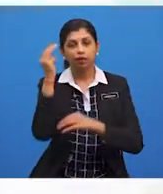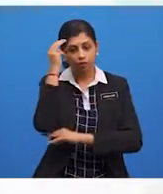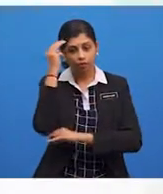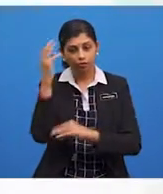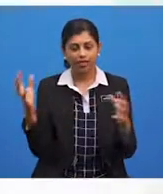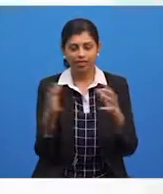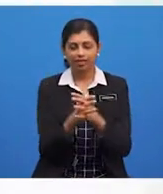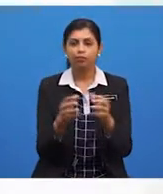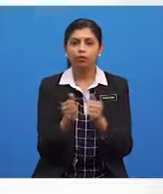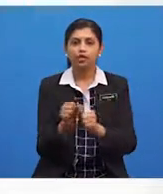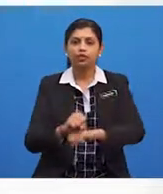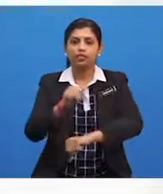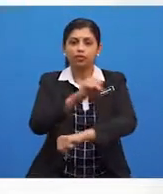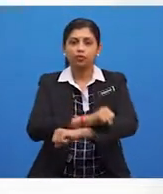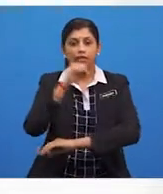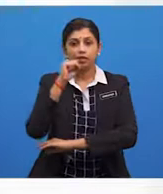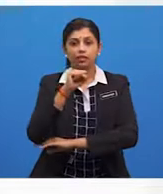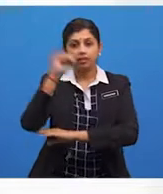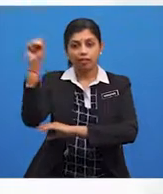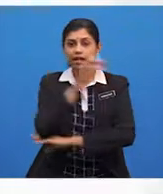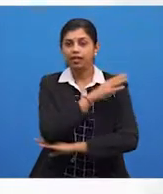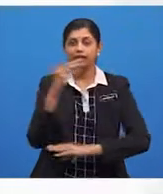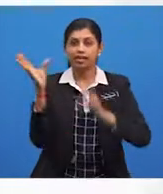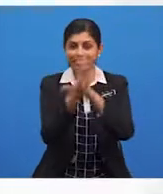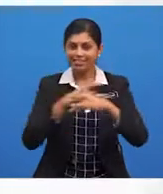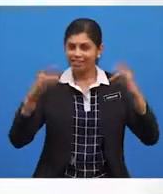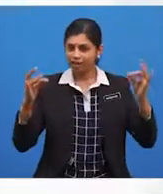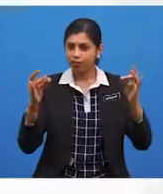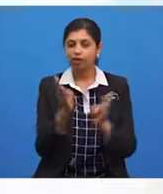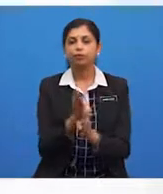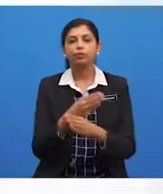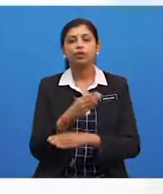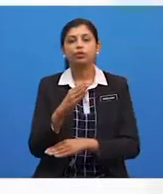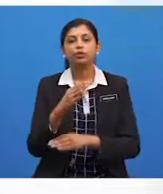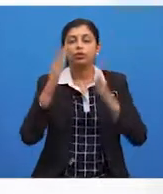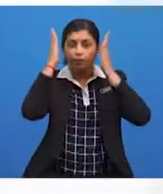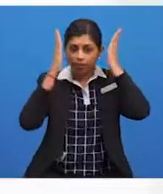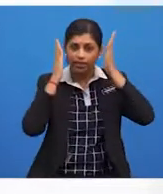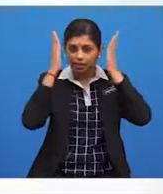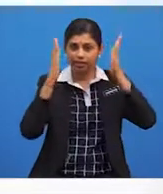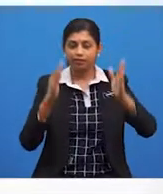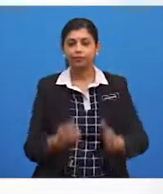Singapura, Sabah dan Sarawak lalu membentuk Malaysia.